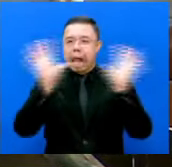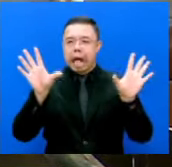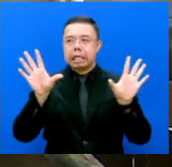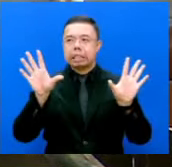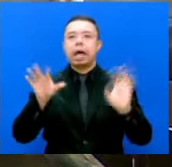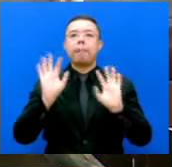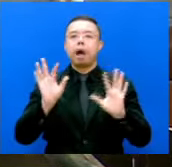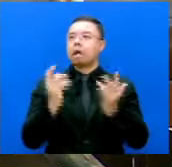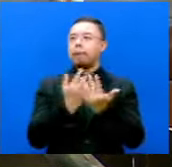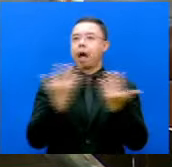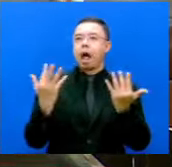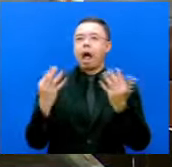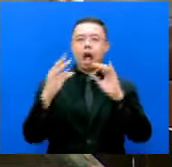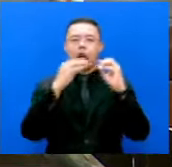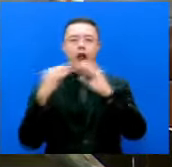beredar